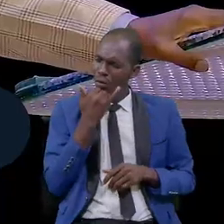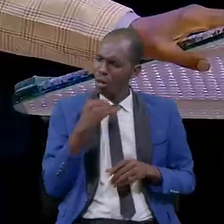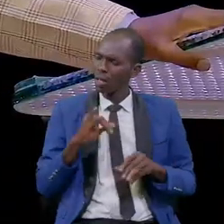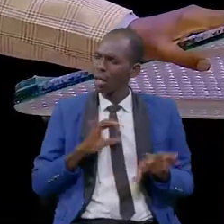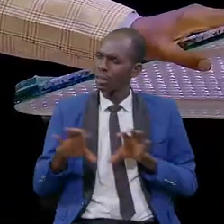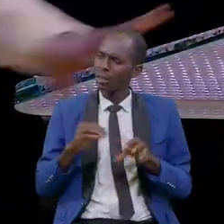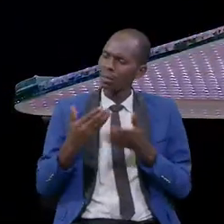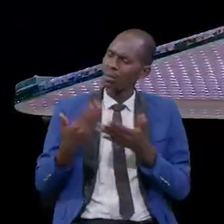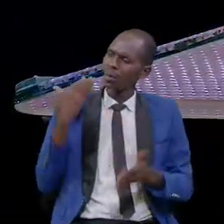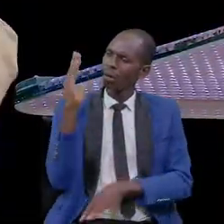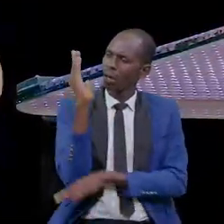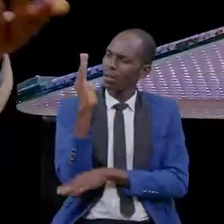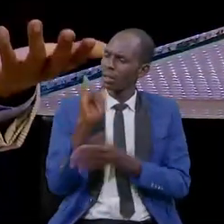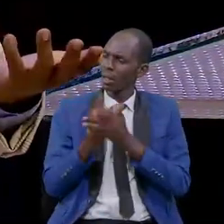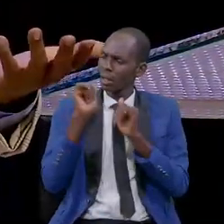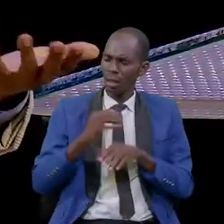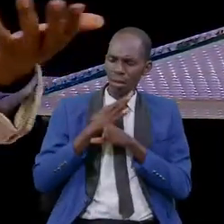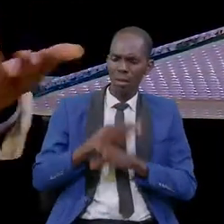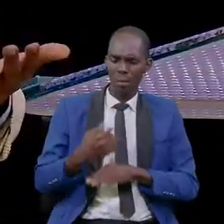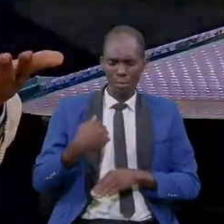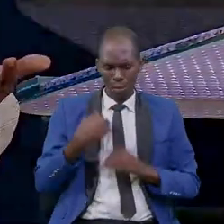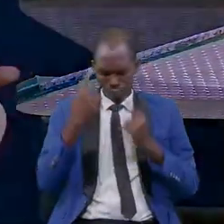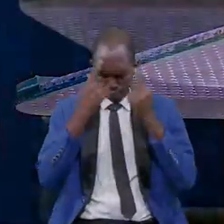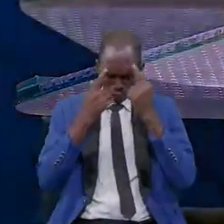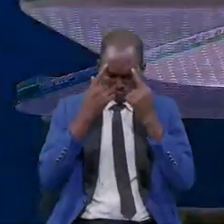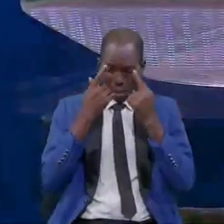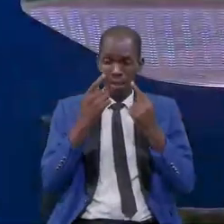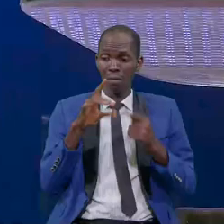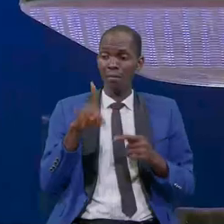avant de dormir, il faut vous examiner. Mais qu'est-ce que j'ai fait au cours de la journée